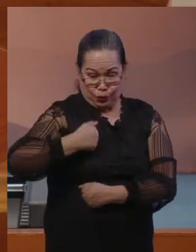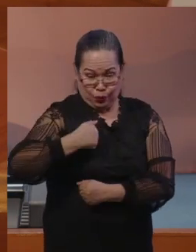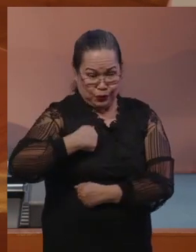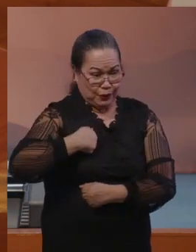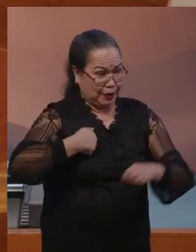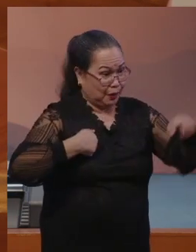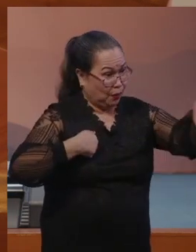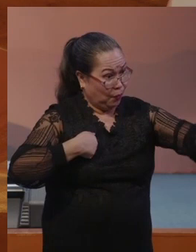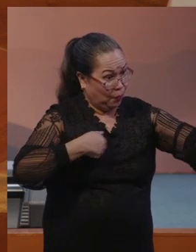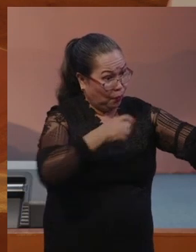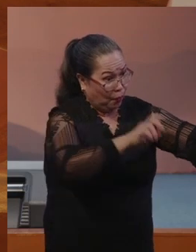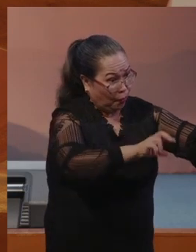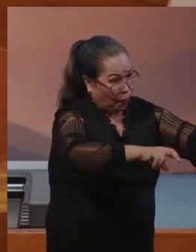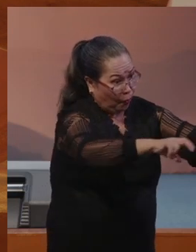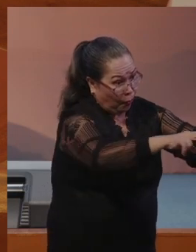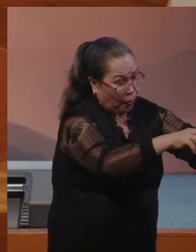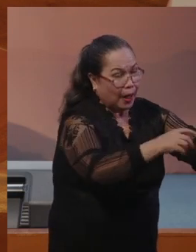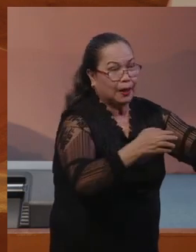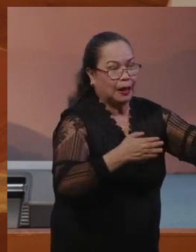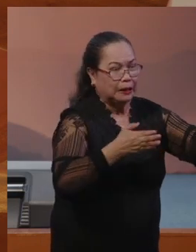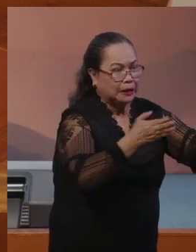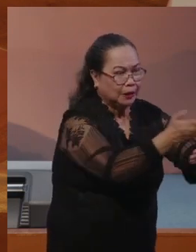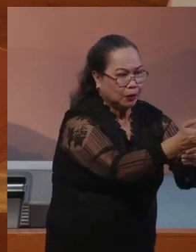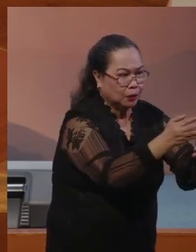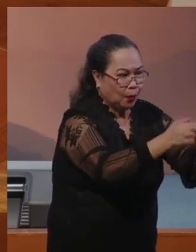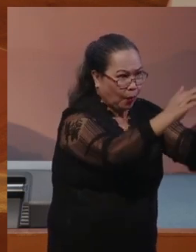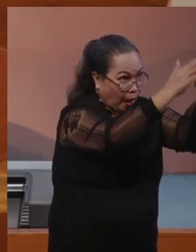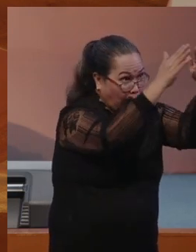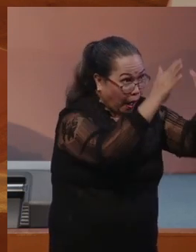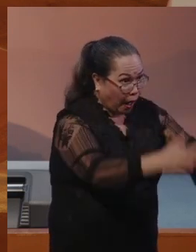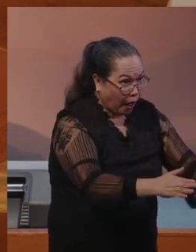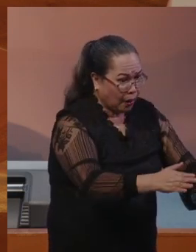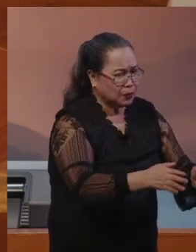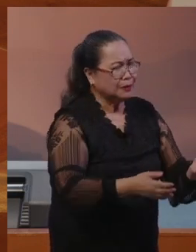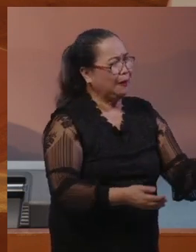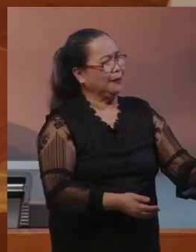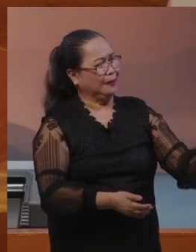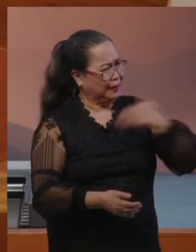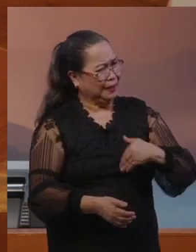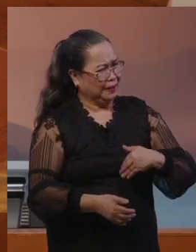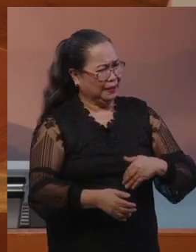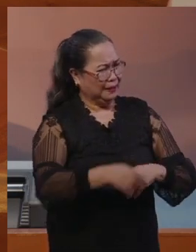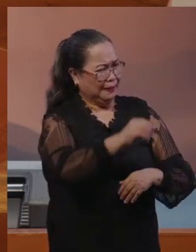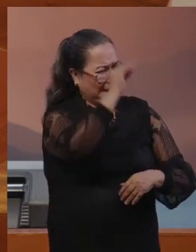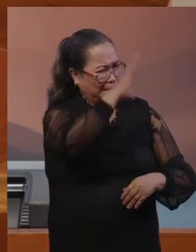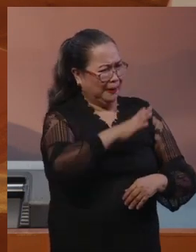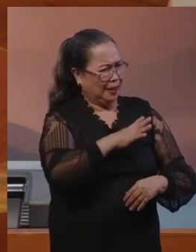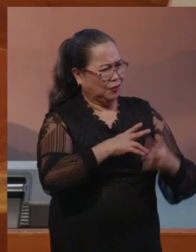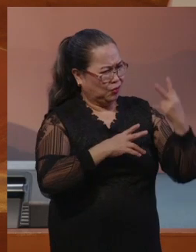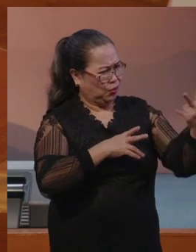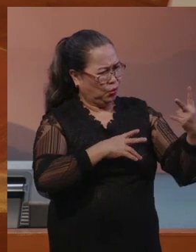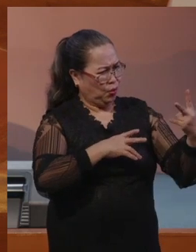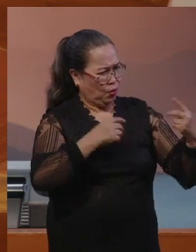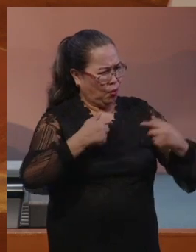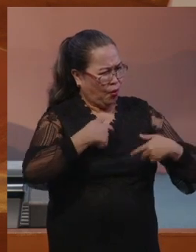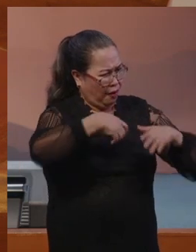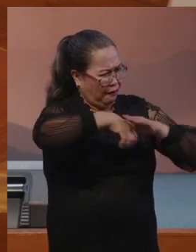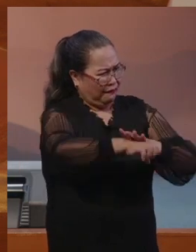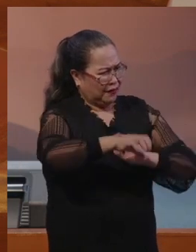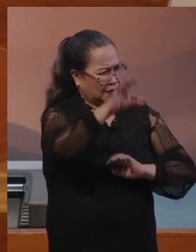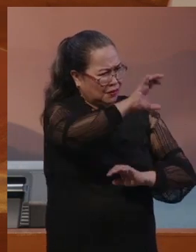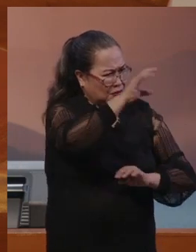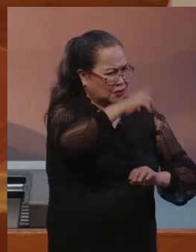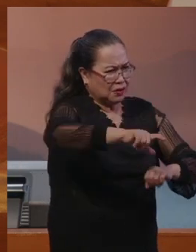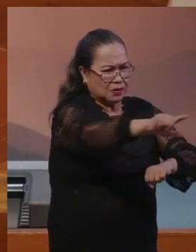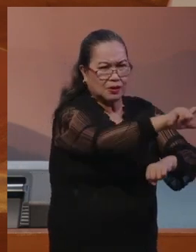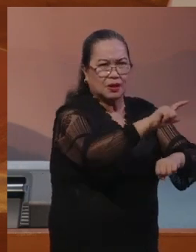king. Nagpunta sila dun sa bahay ni Rahab. Ang sabi, "Bring out the men who have come to you, who entered your house, for they have come to search out all